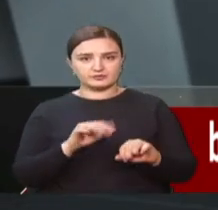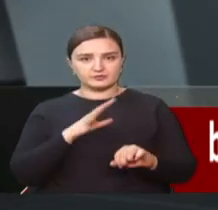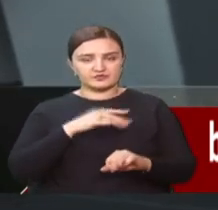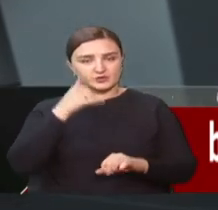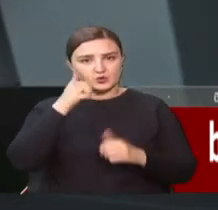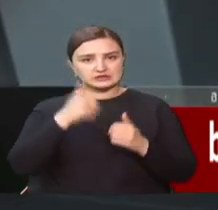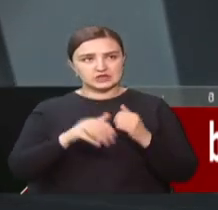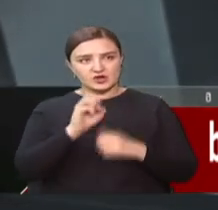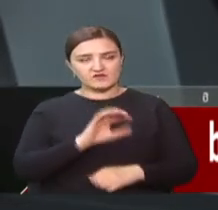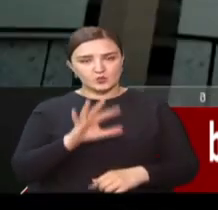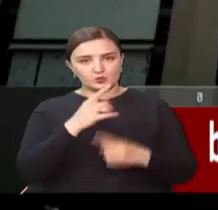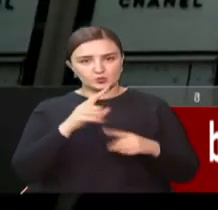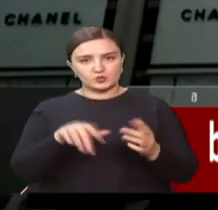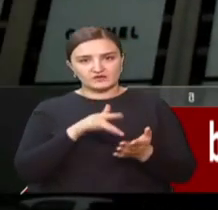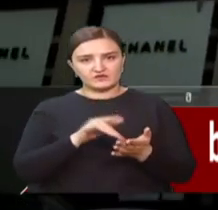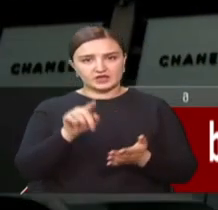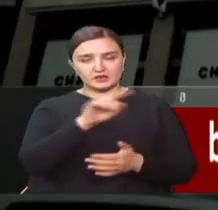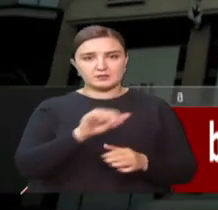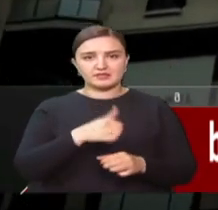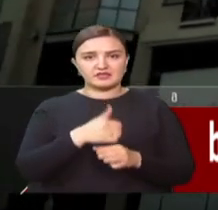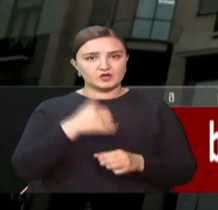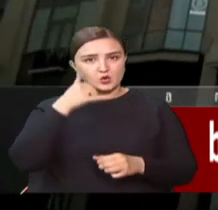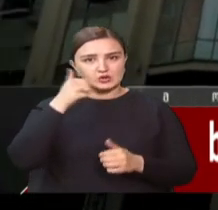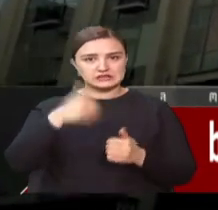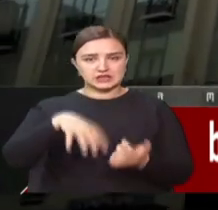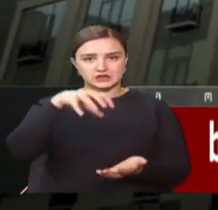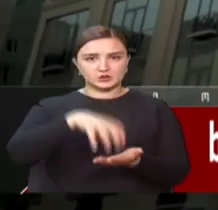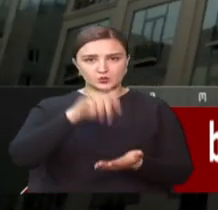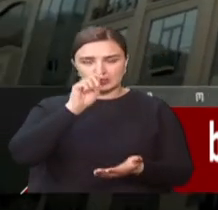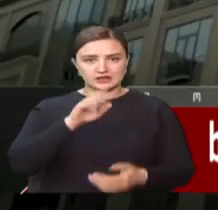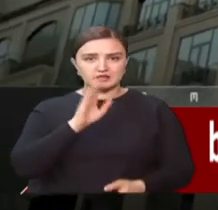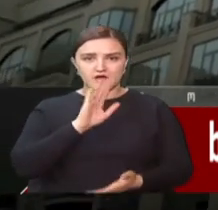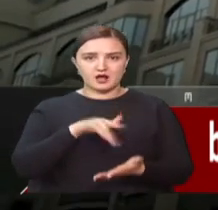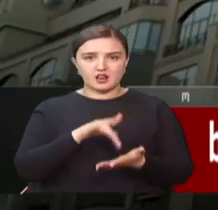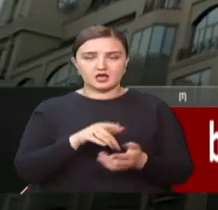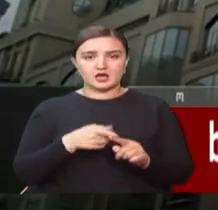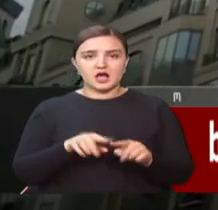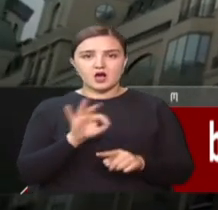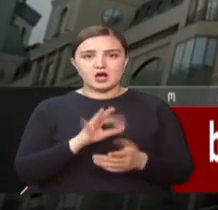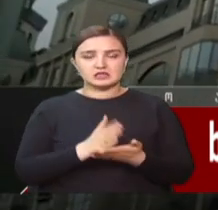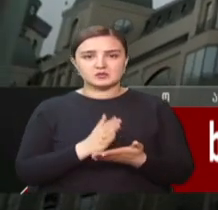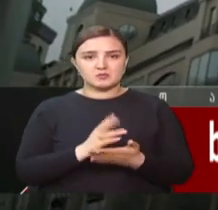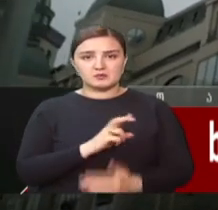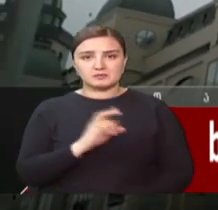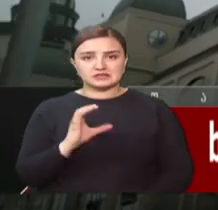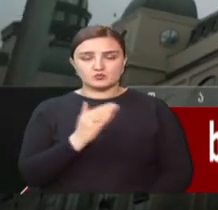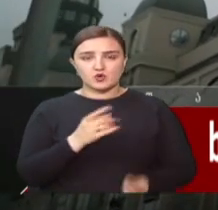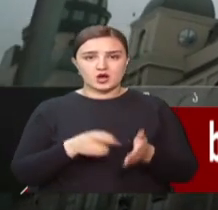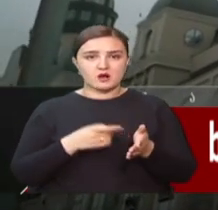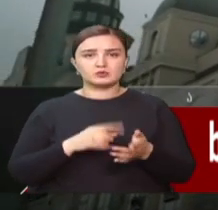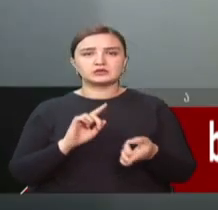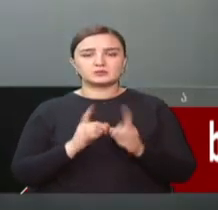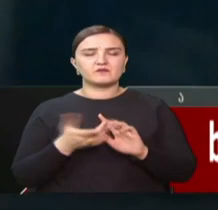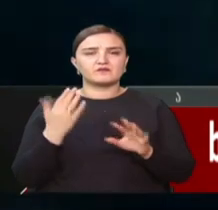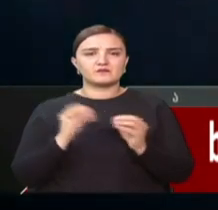კოლცენტრებს ევროპის სხვადასხვა ქვეყნებში და მთავარ კოლცენტრს უკრაინის დედაქალაქში, რომლის არსებობაზეც არამხოლოდ BBC-ს გამოძიება,